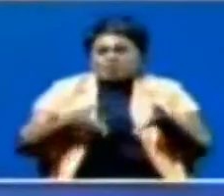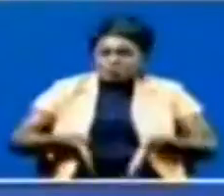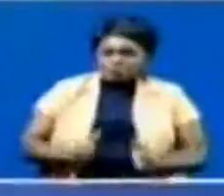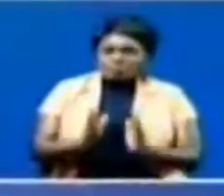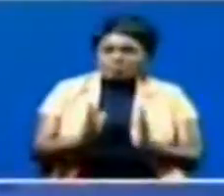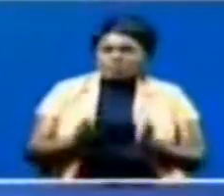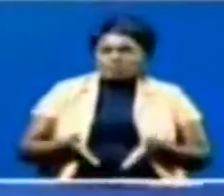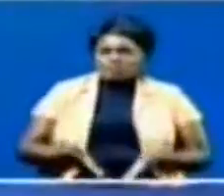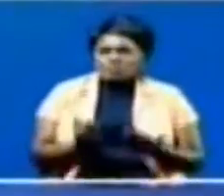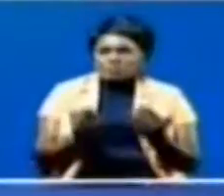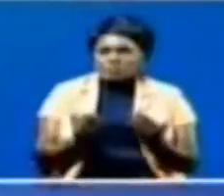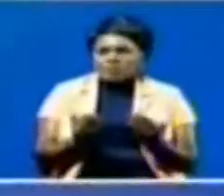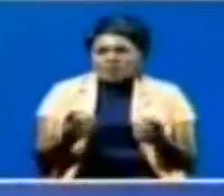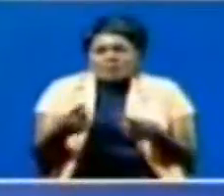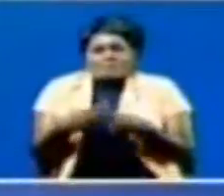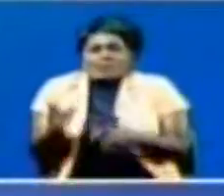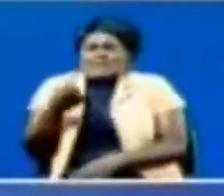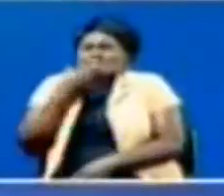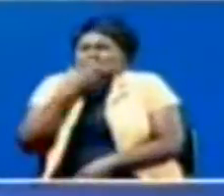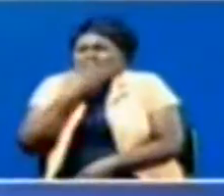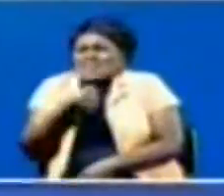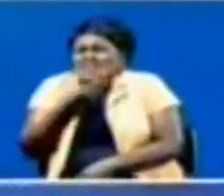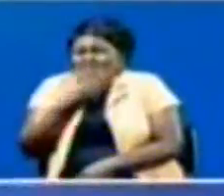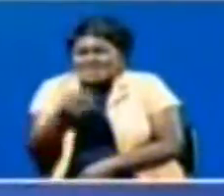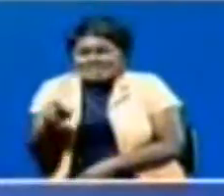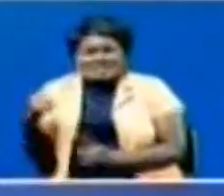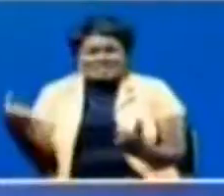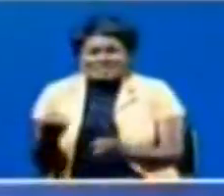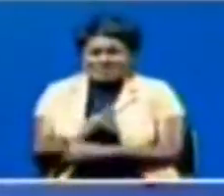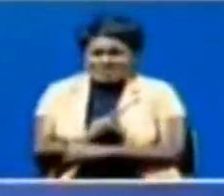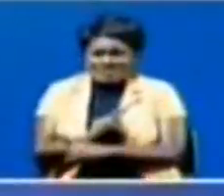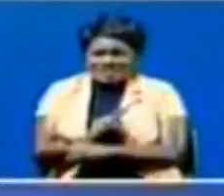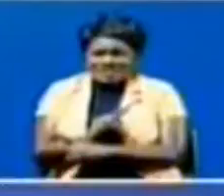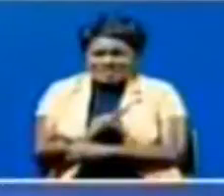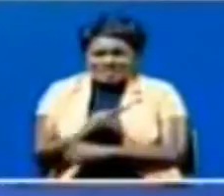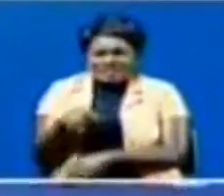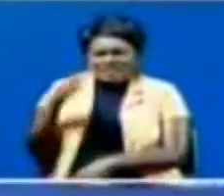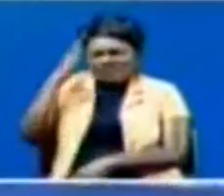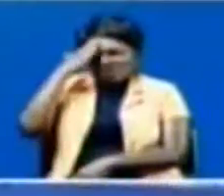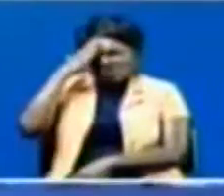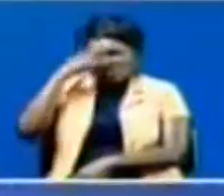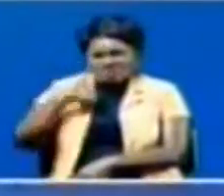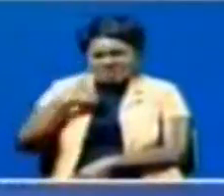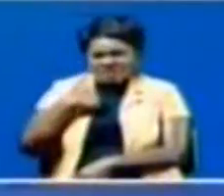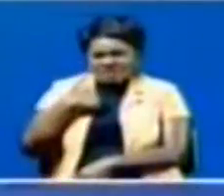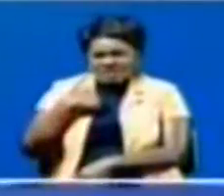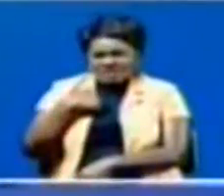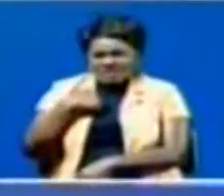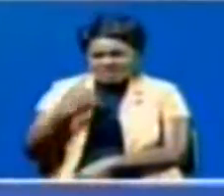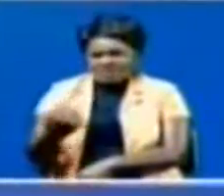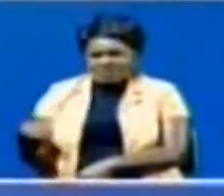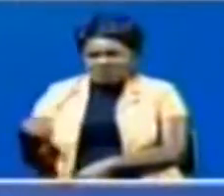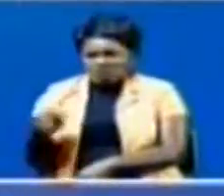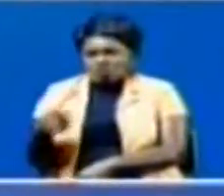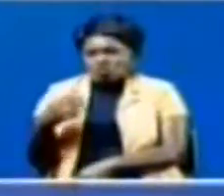twabeba mabega ya mama. Lakini huyo angalina suti na nini, ajua nikitoka pale wewe ukitoka na mwanao na